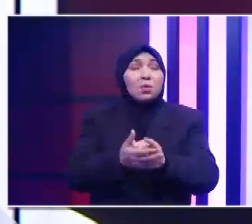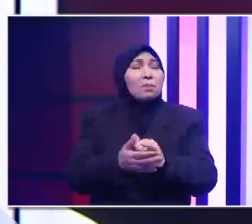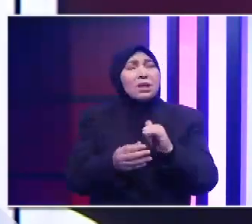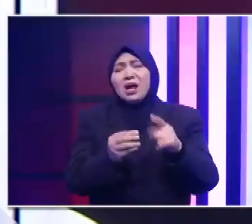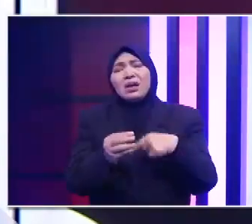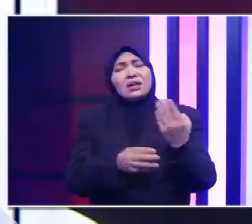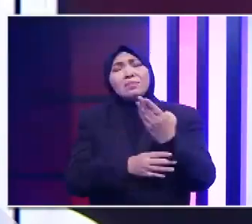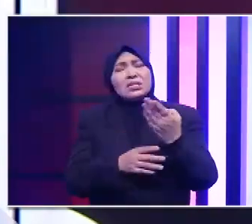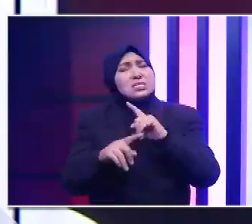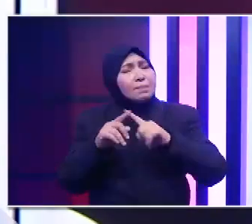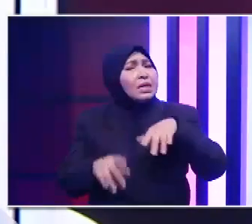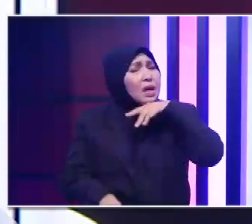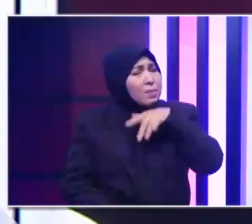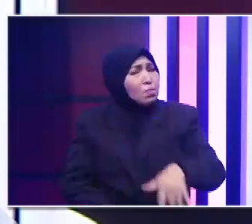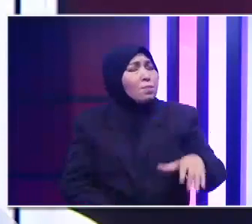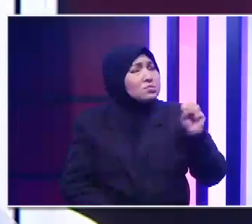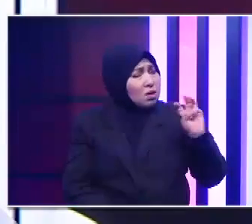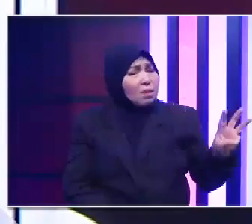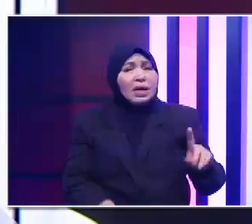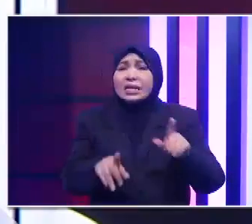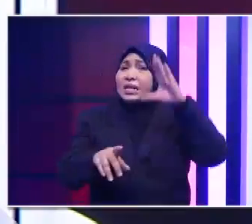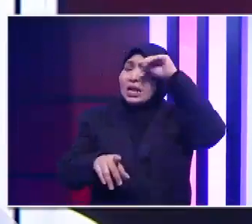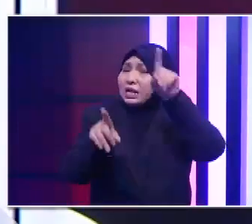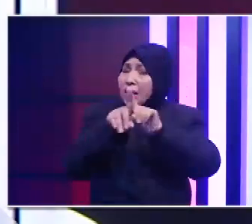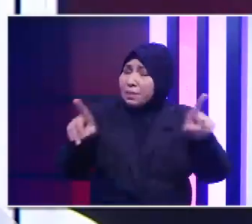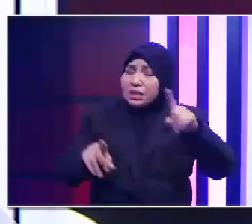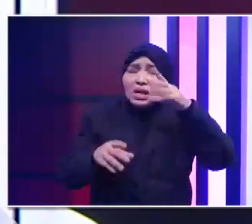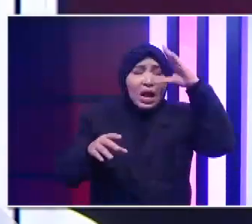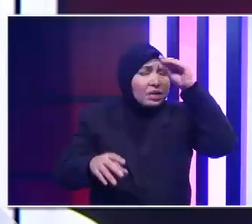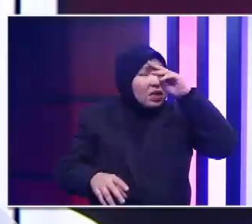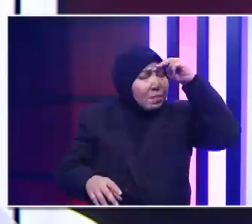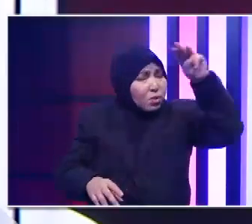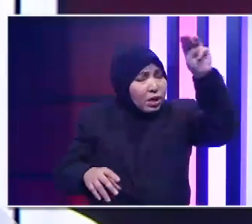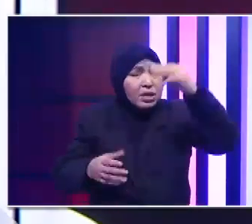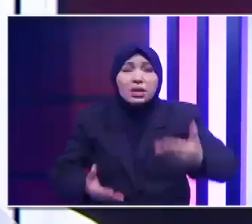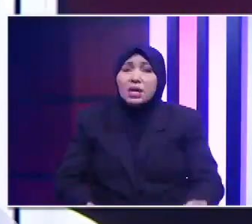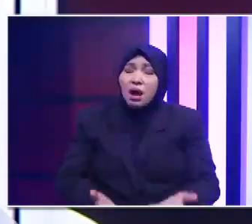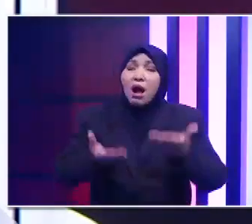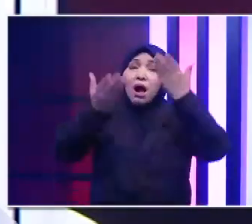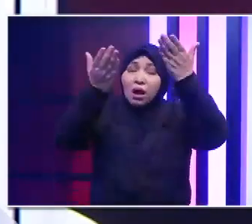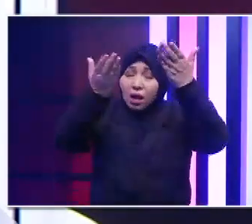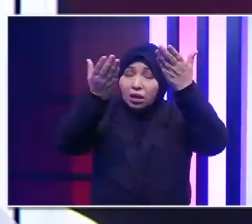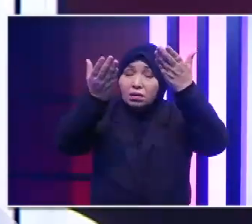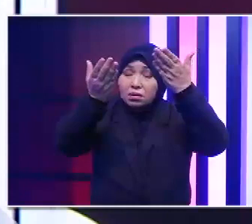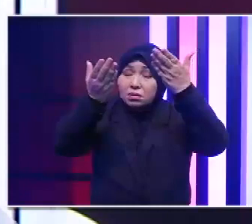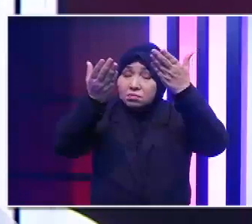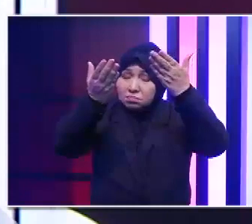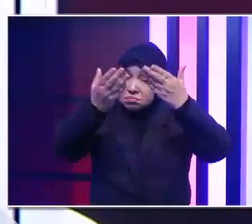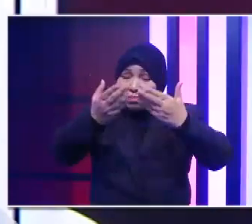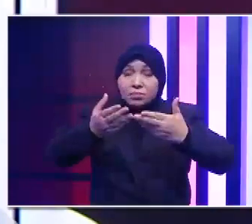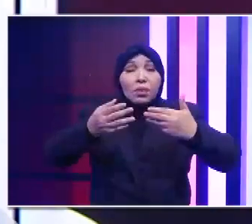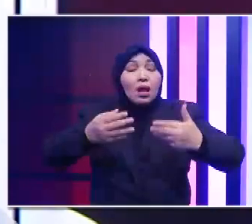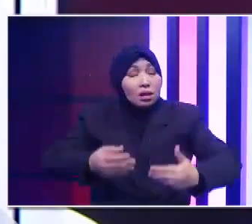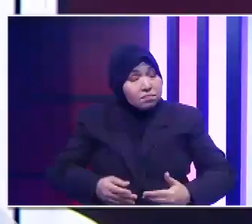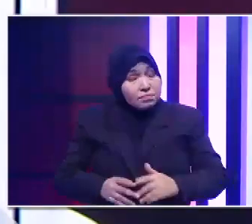biasa tetapi Nabi SAW wassalam adalah lelaki yang berlainan lelaki yang Munir lelaki yang diangkat makamnya di sisi allah subhanahu